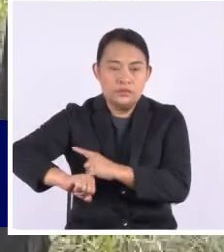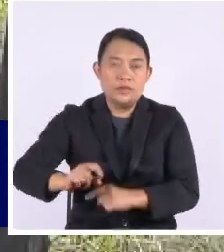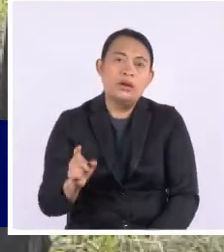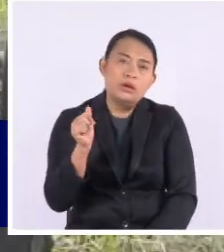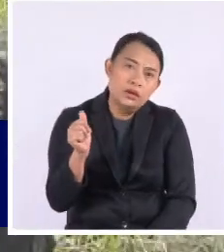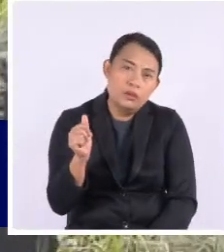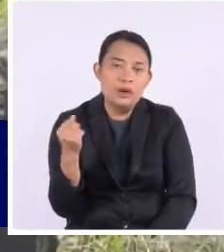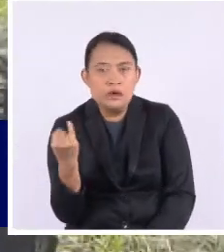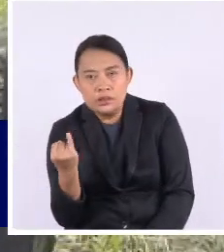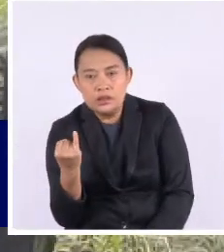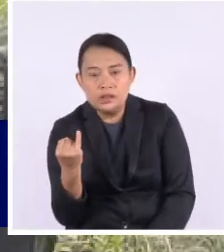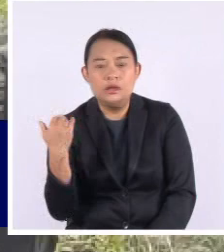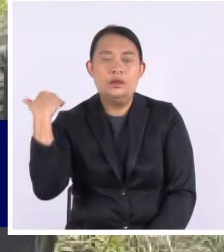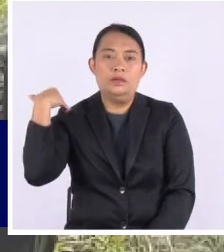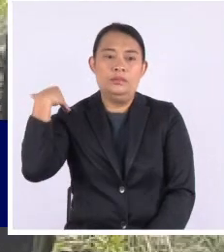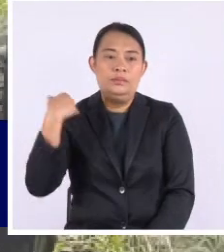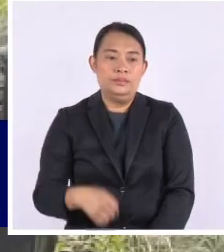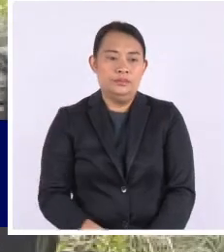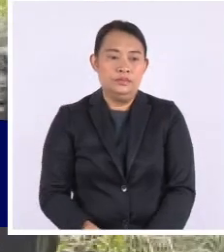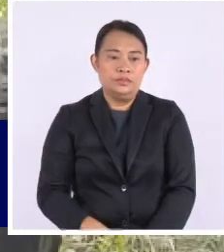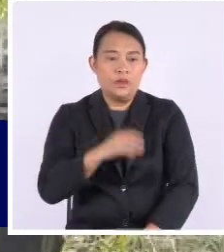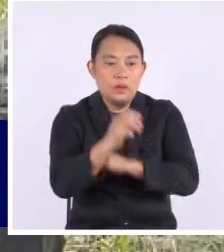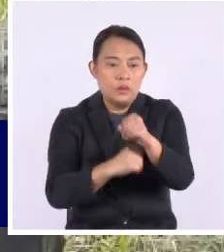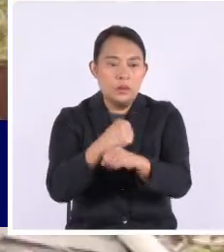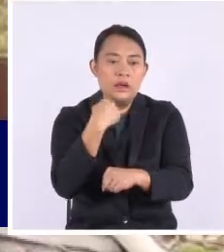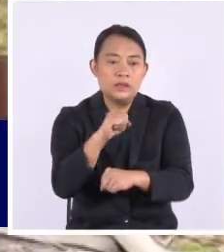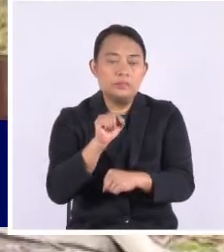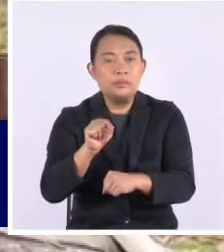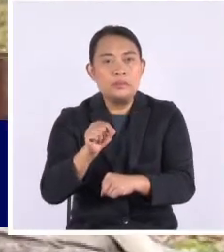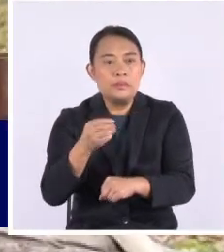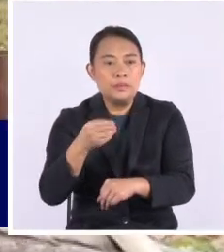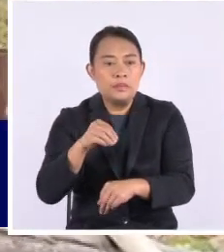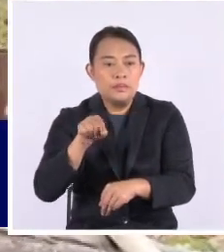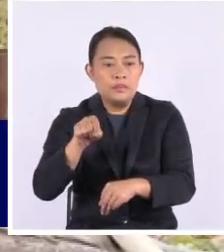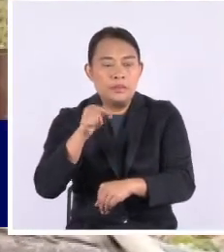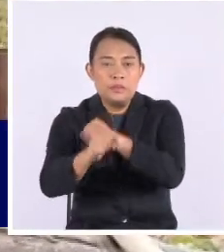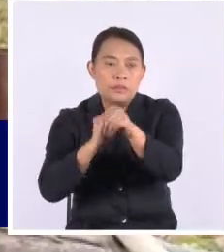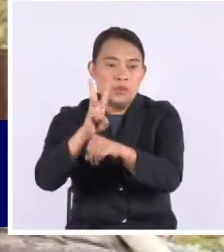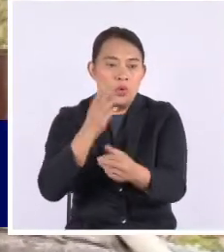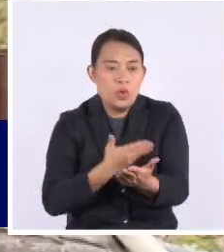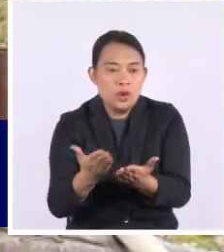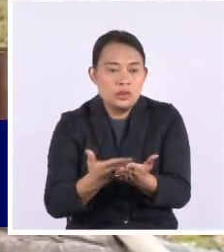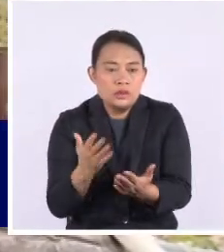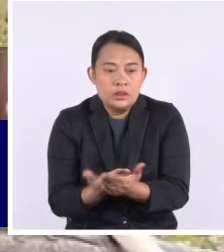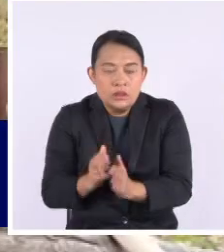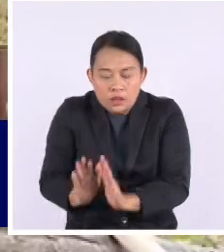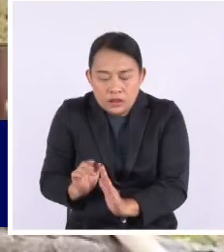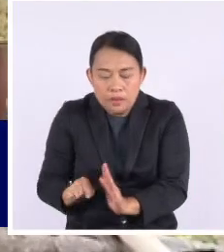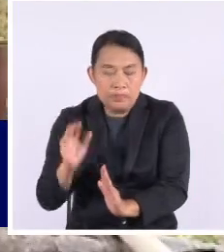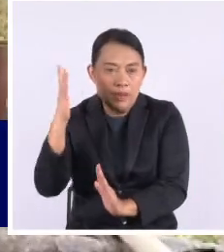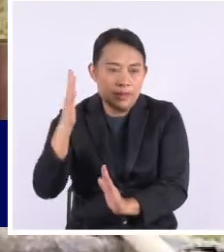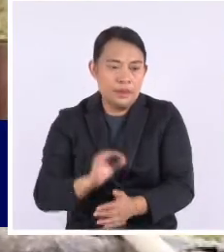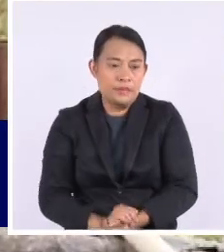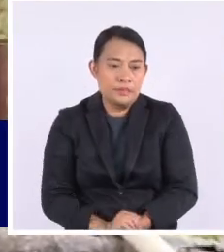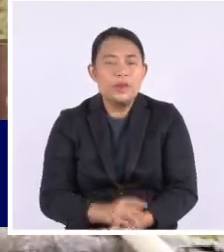ตายอยู่มันก็20ปีแล้วก็10กว่าปีแล้ว15 16ปีแล้วซื้อนู่นซื้อนี่มั่งแล้วมันไม่มีเงินเก็บทำหรอก ก็ห